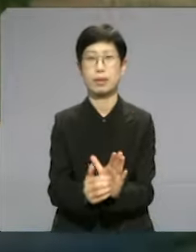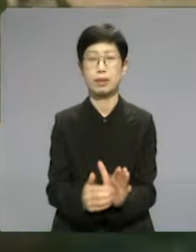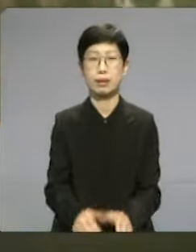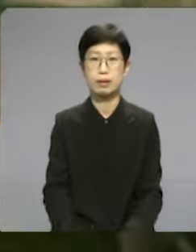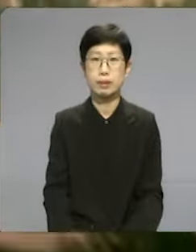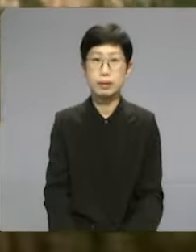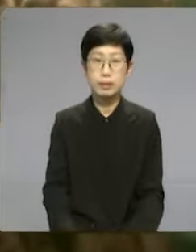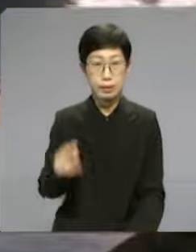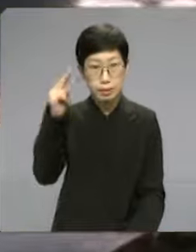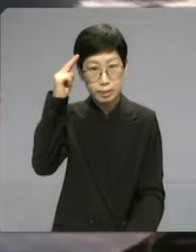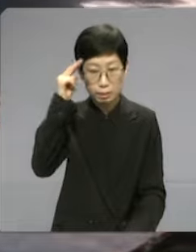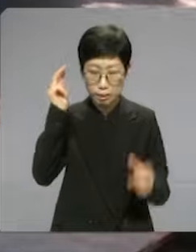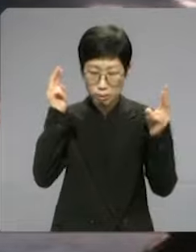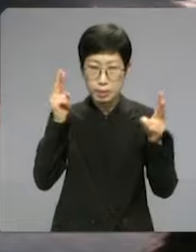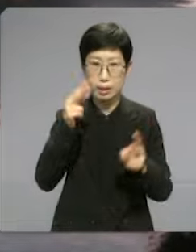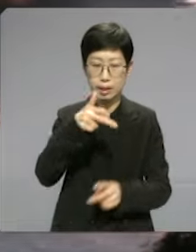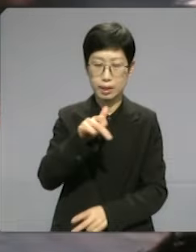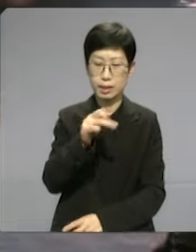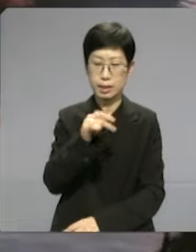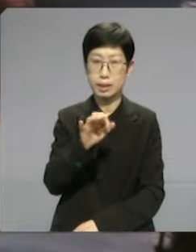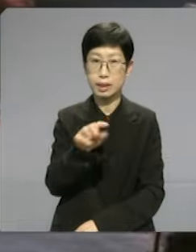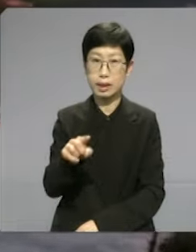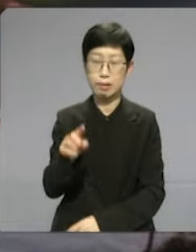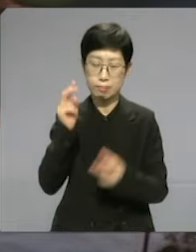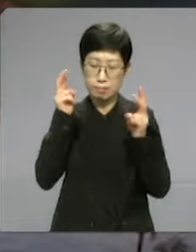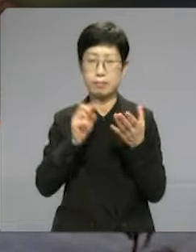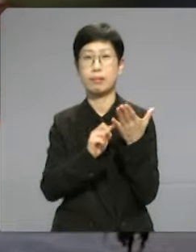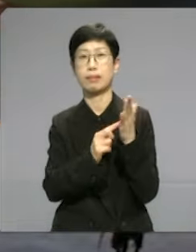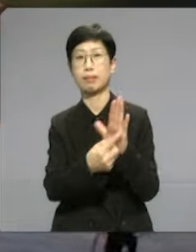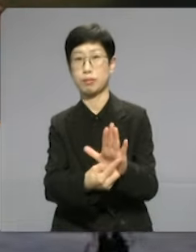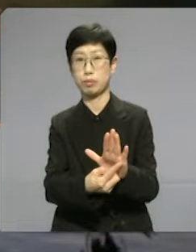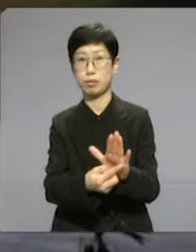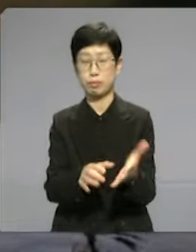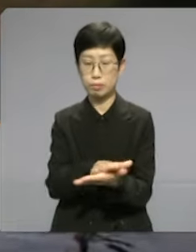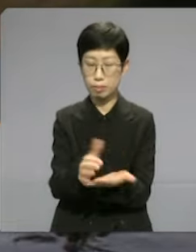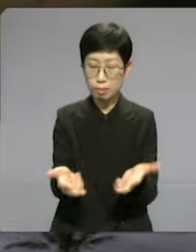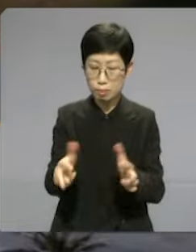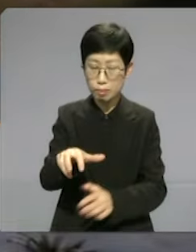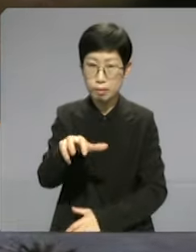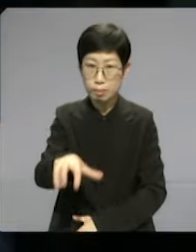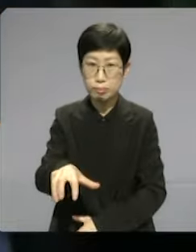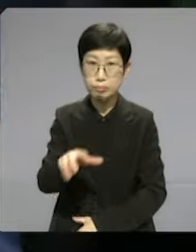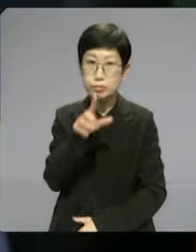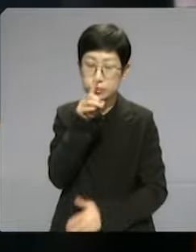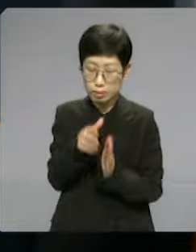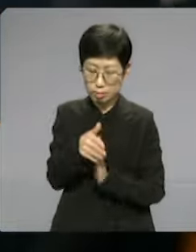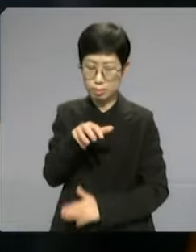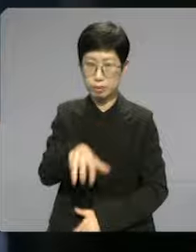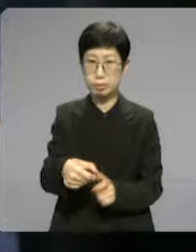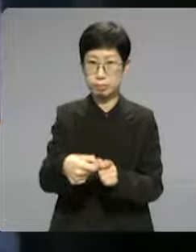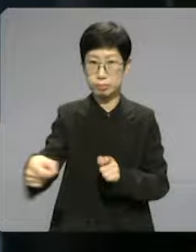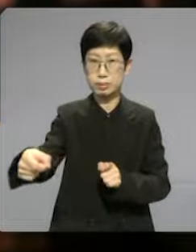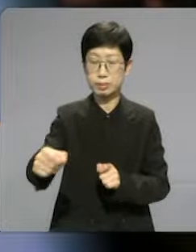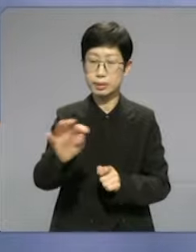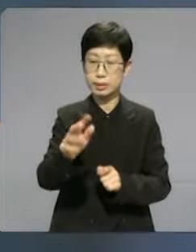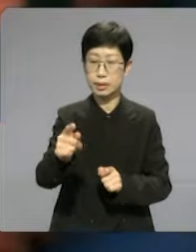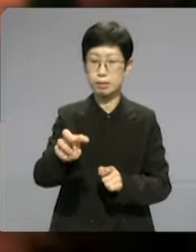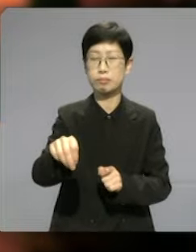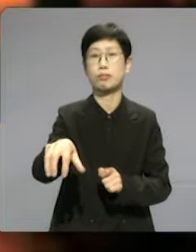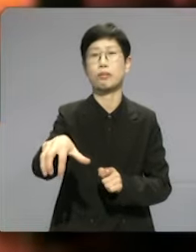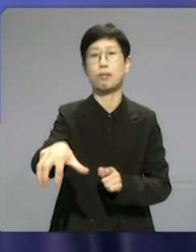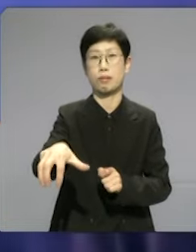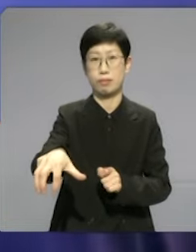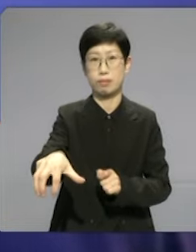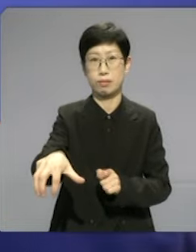펀드 소유 기업인 키디아 투자 회사에 따르면이 테마파크는 사우디 스도 리야드에서 서남 쪽으로 약 40km